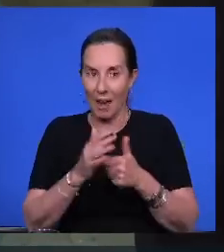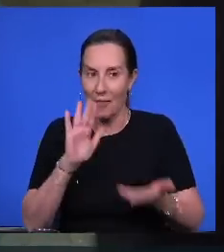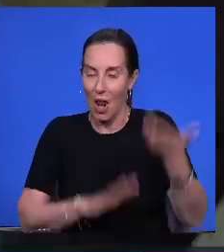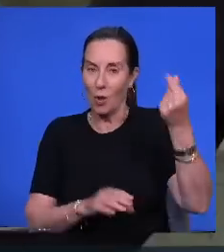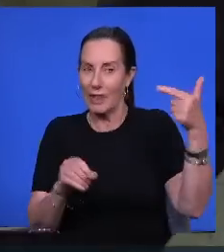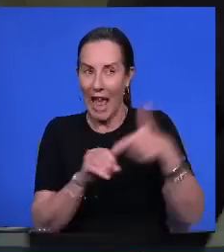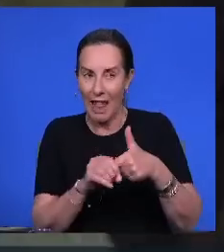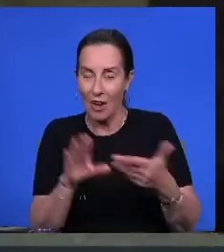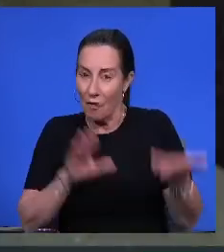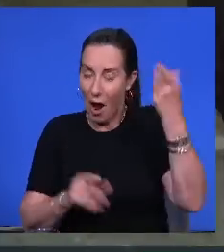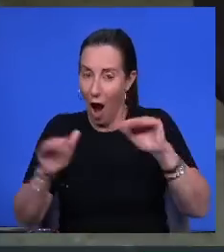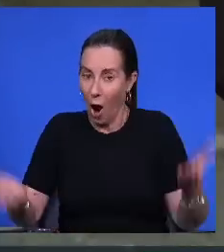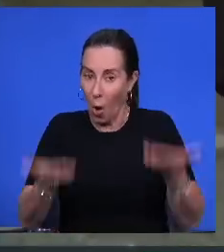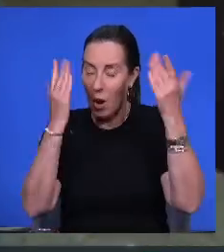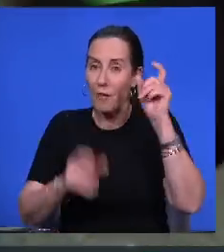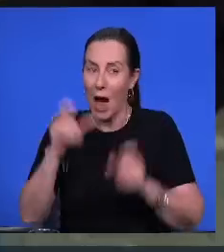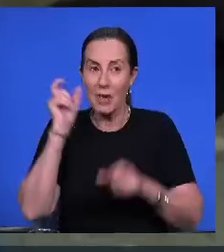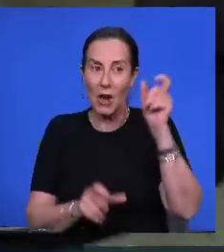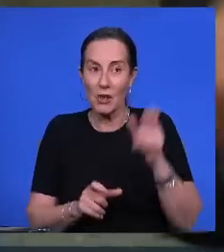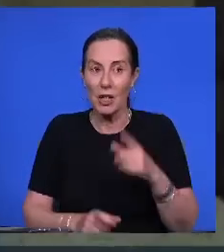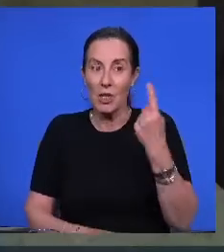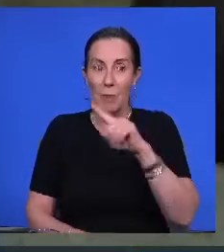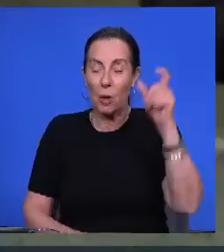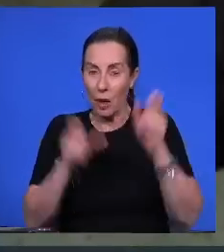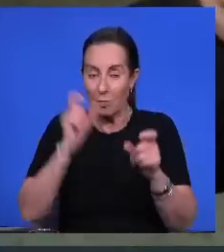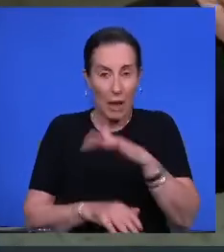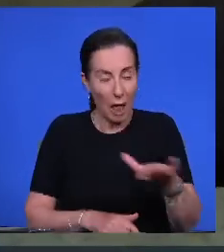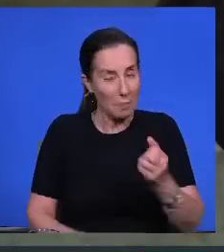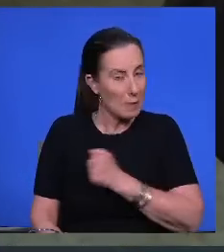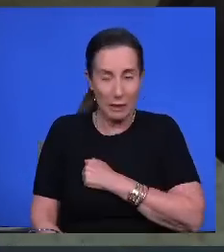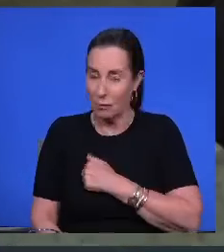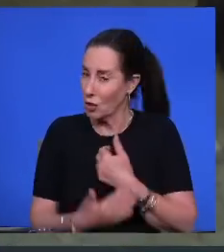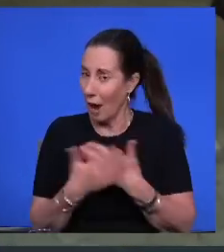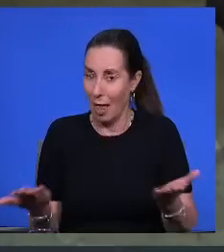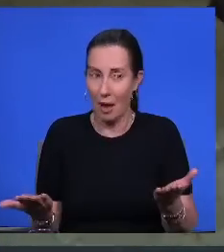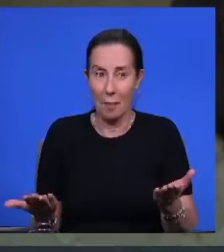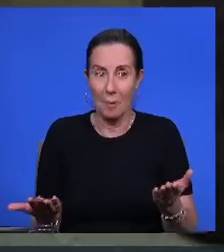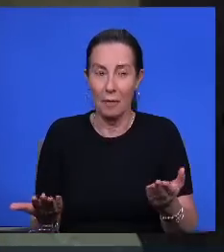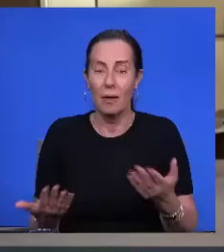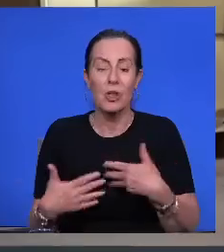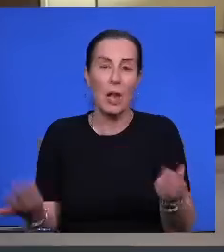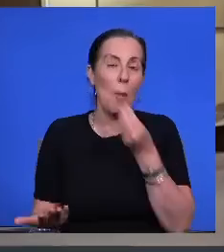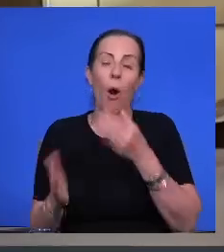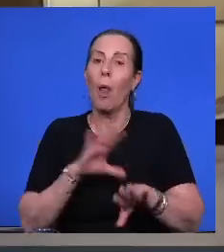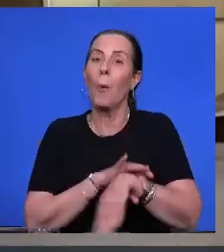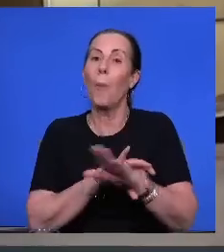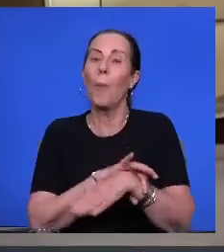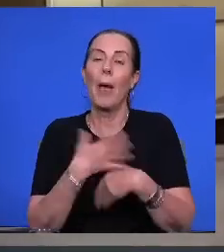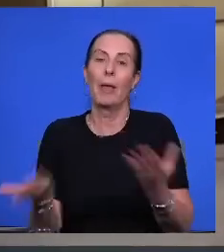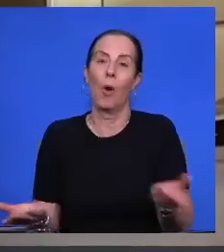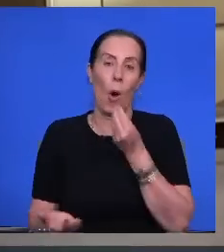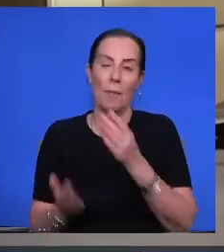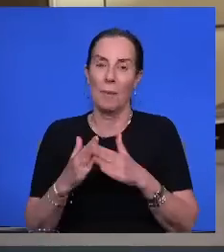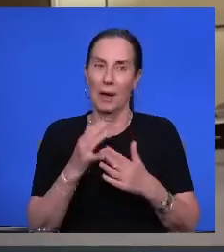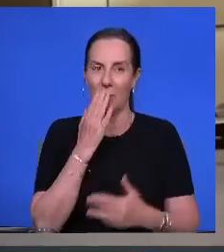הכל. ואנשים, יש 1.5 מיליון ילדים נזכרים שיהיה להם, תפתח להם בקרר, תתחיל לפקוד, יש להם מלפפון ועגבנייה.